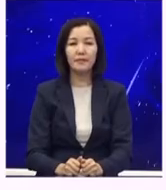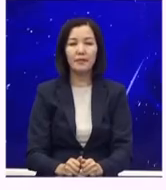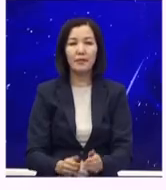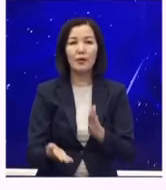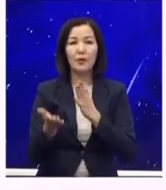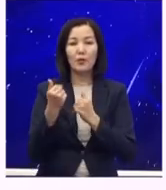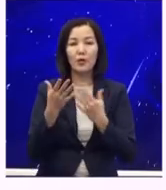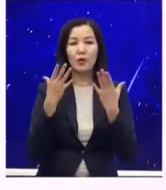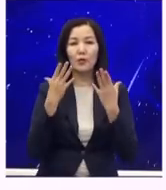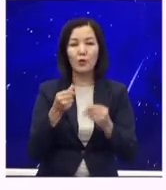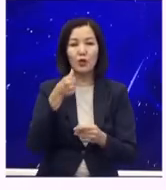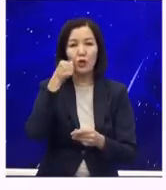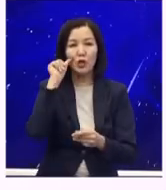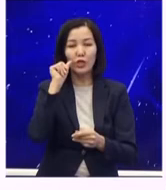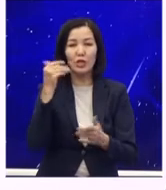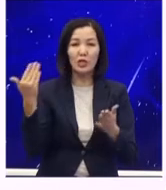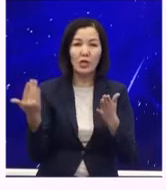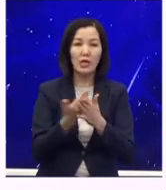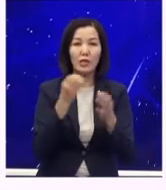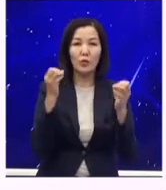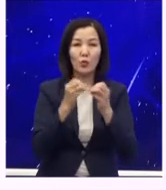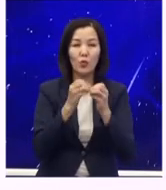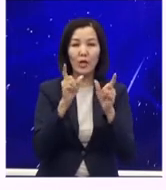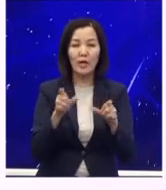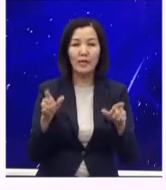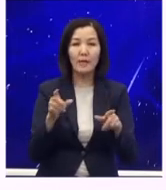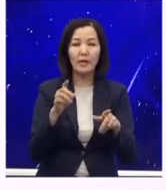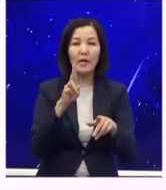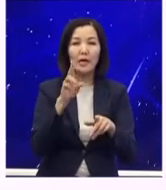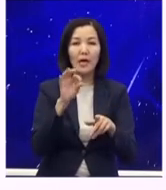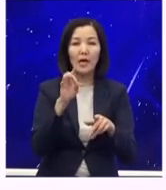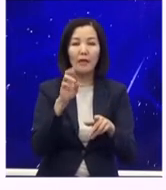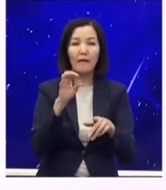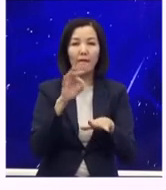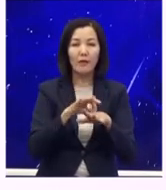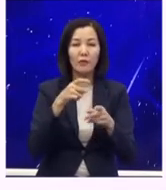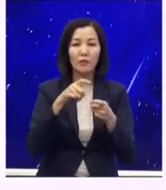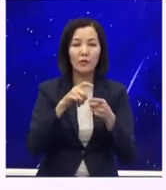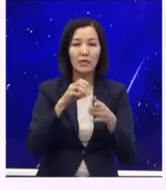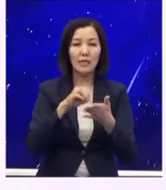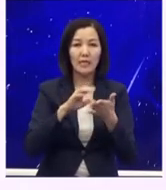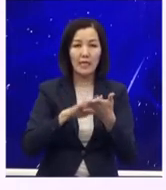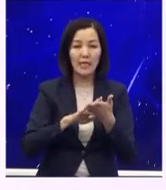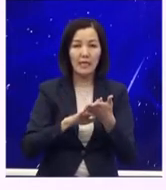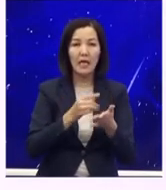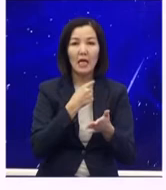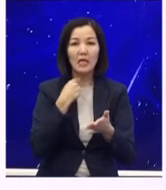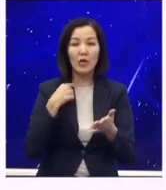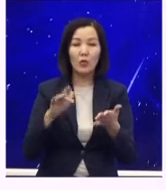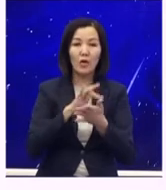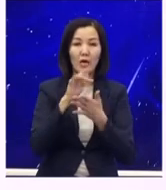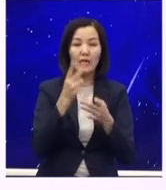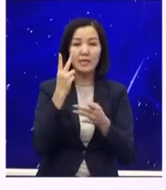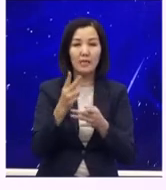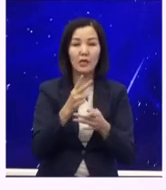Өткен тәулікте жаңадан 10 адам тіркелді. Оның айта кетейін, Талдықорған қаласында 2, Талғар